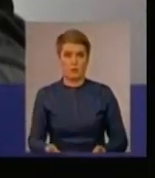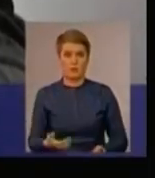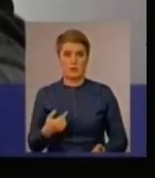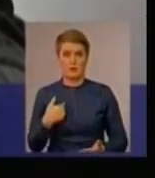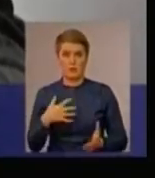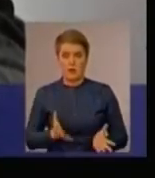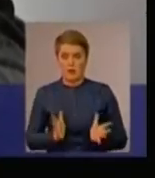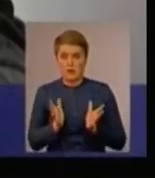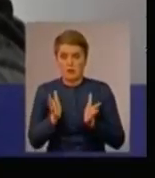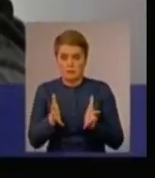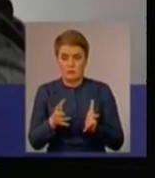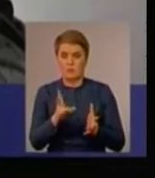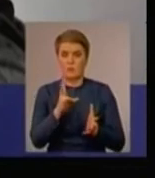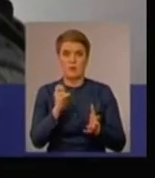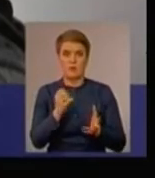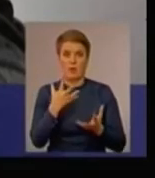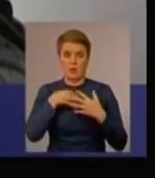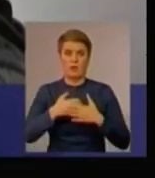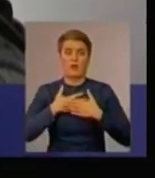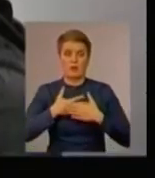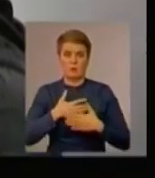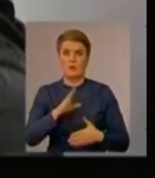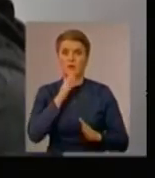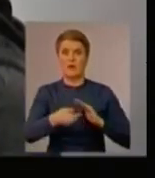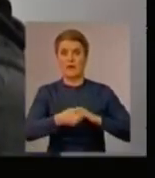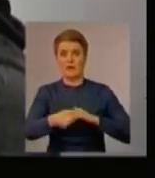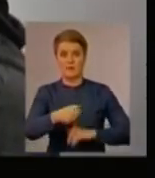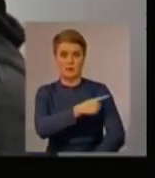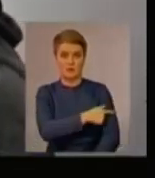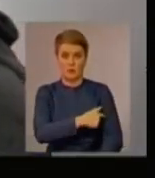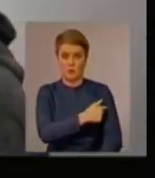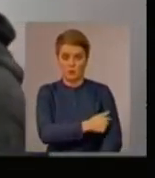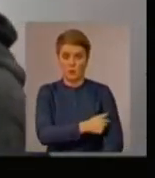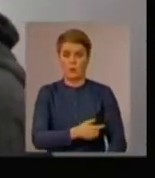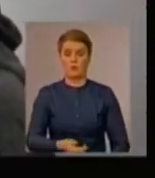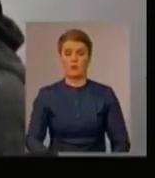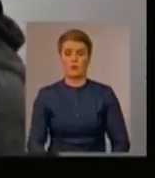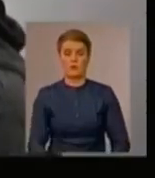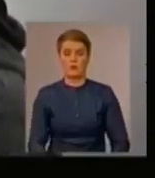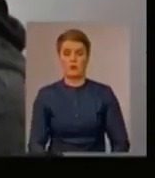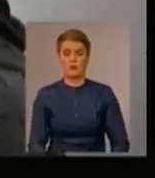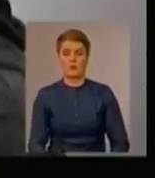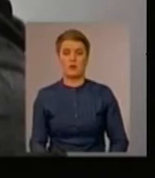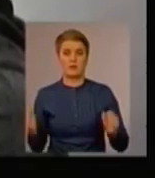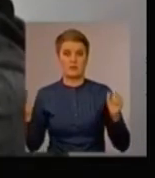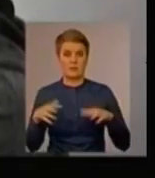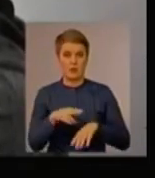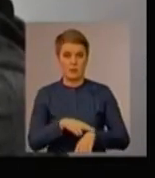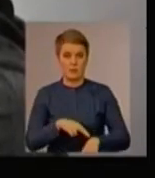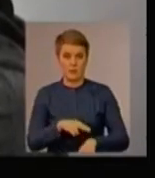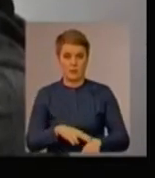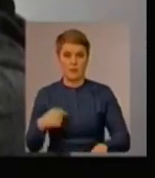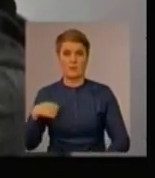її голову, щоб вона не захлиснулася. Так само дівчата викликали першу медичну допомогу. І зібралася міліція, поки ми